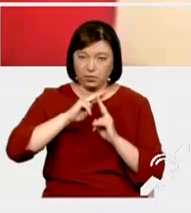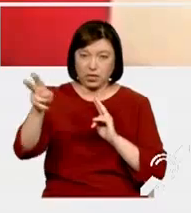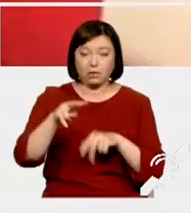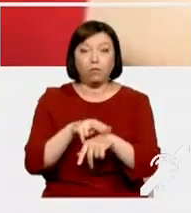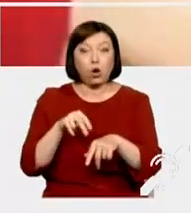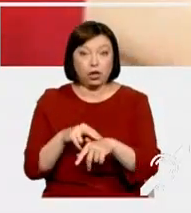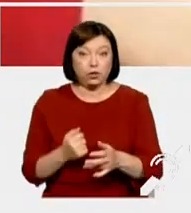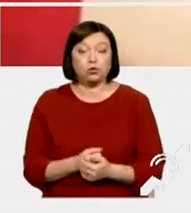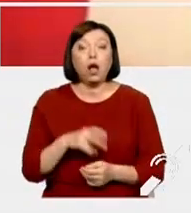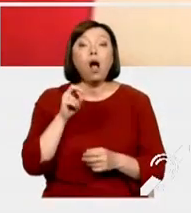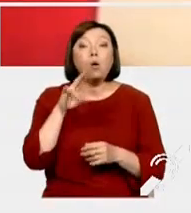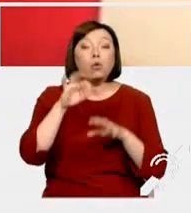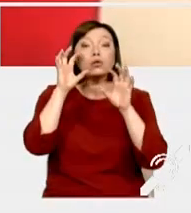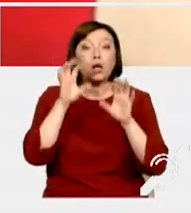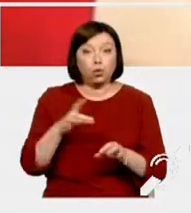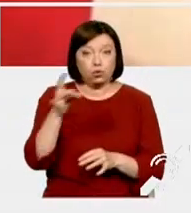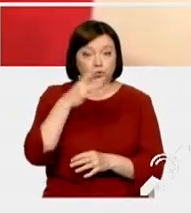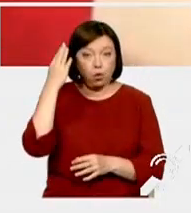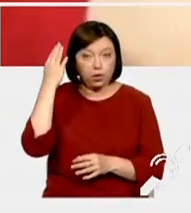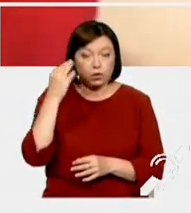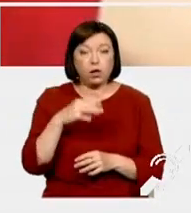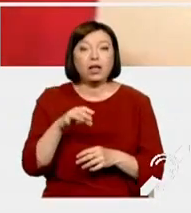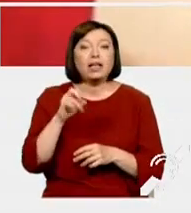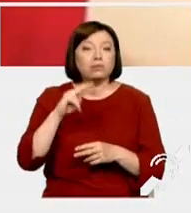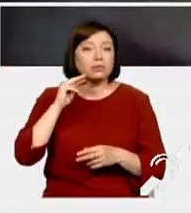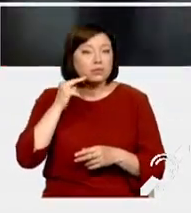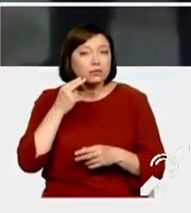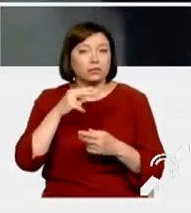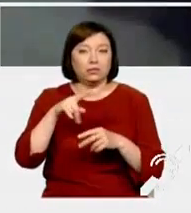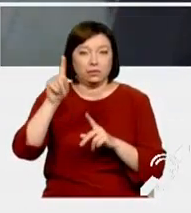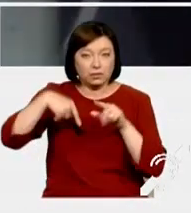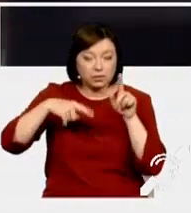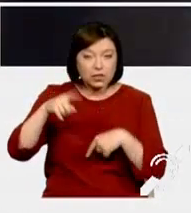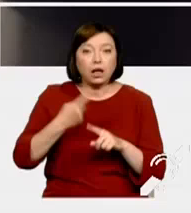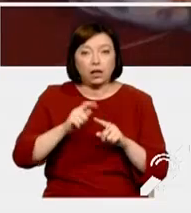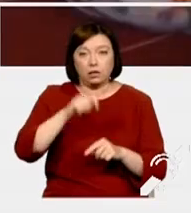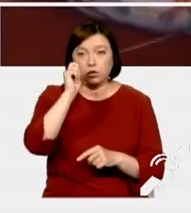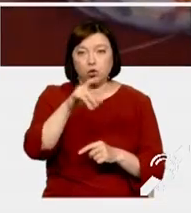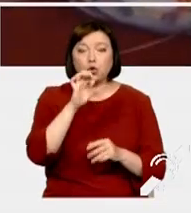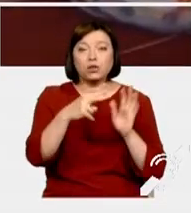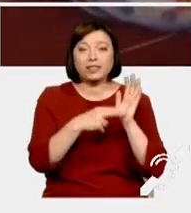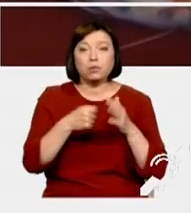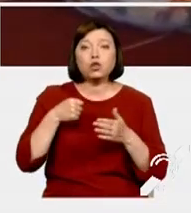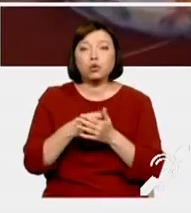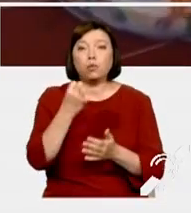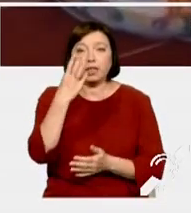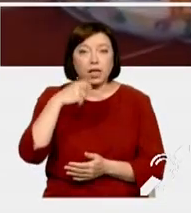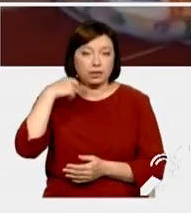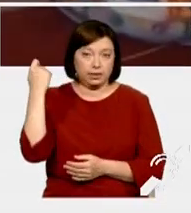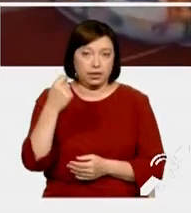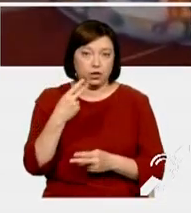doi potrivit Codului Penal al republicii Moldova exploatarea sexuală se pedepsește cu închisoarea de la 7 la 15